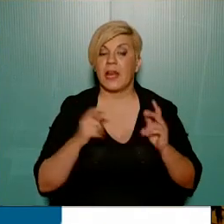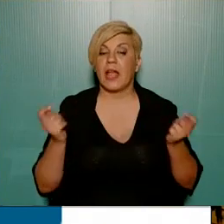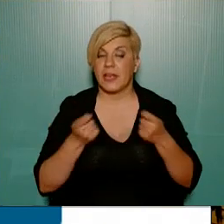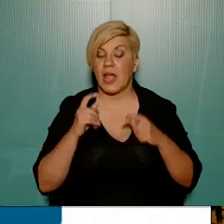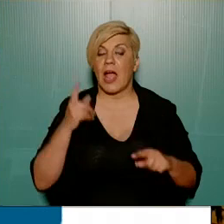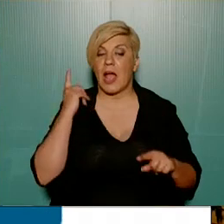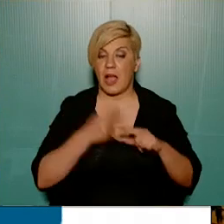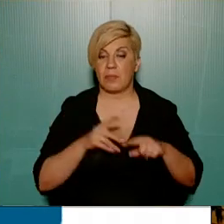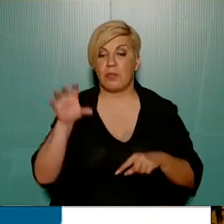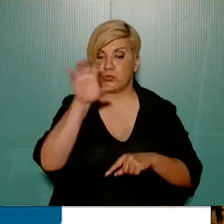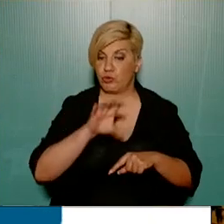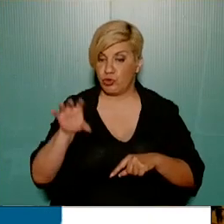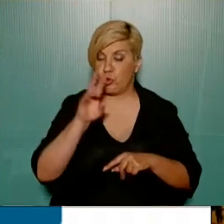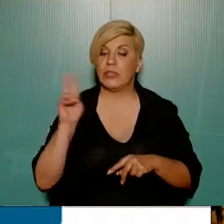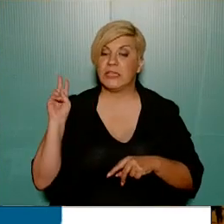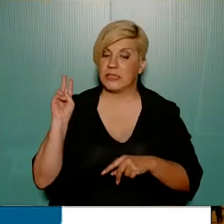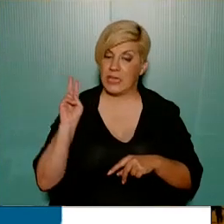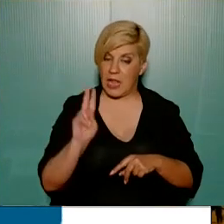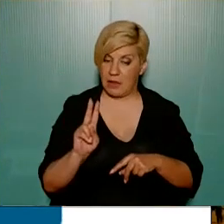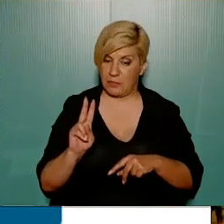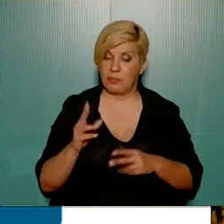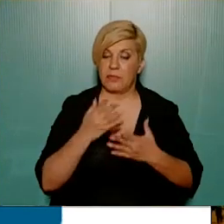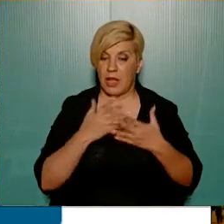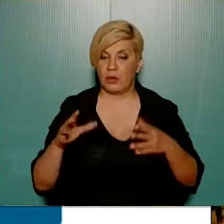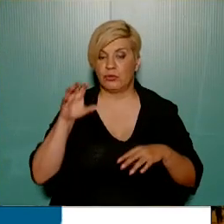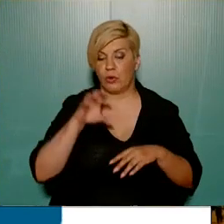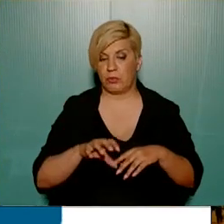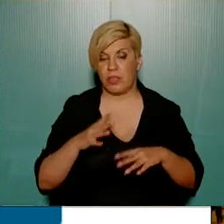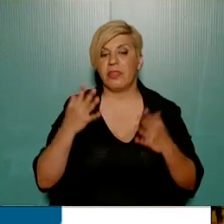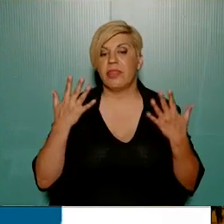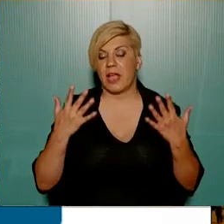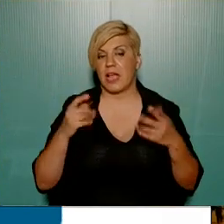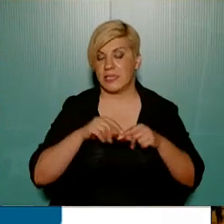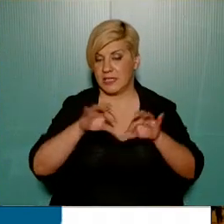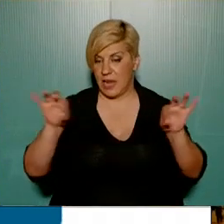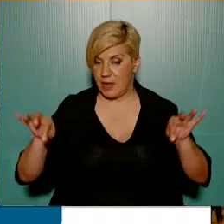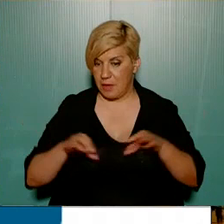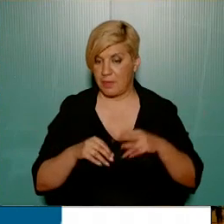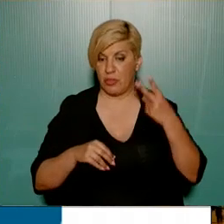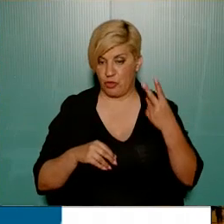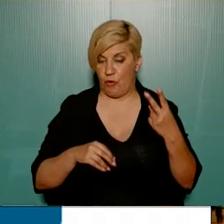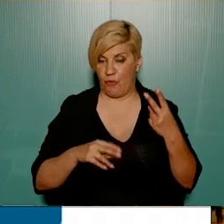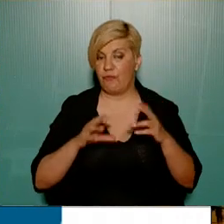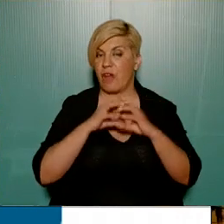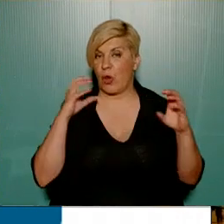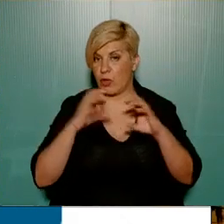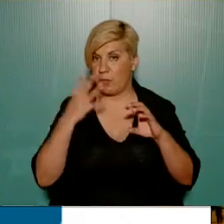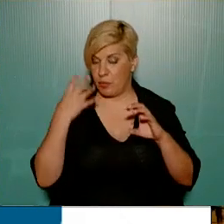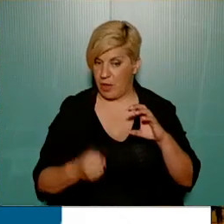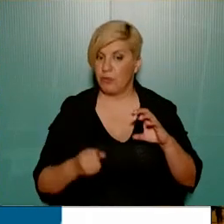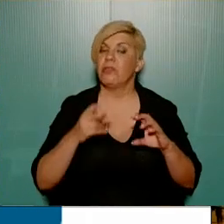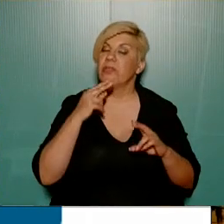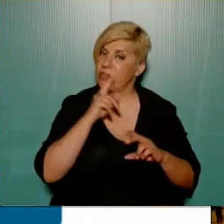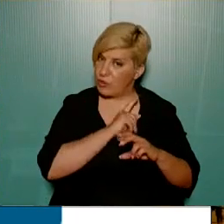όχι απλώς ένα μουσείο τραμ, το οποίο είναι μεγάλος ο χώρος, είναι 10 στρέμματα και με 2 βαγόνια που υπάρχουν